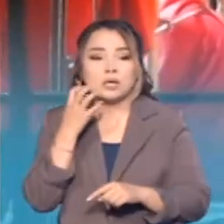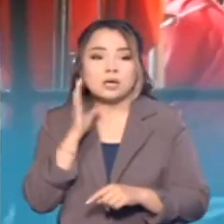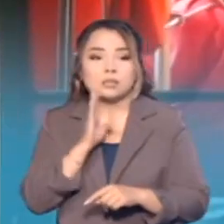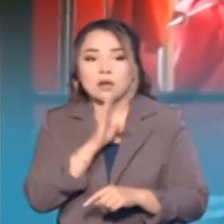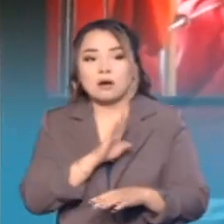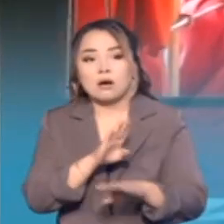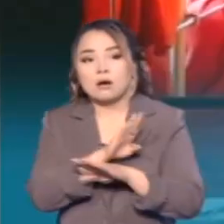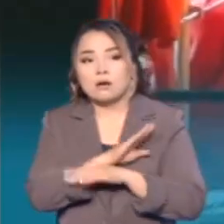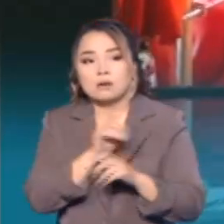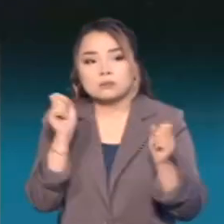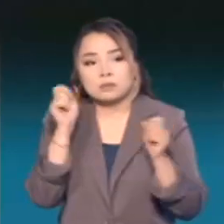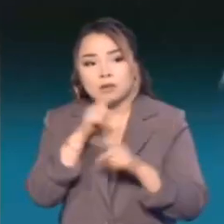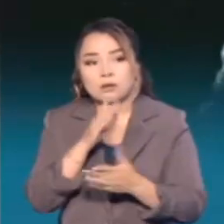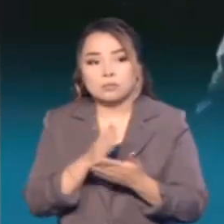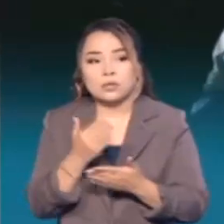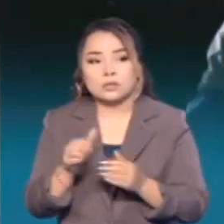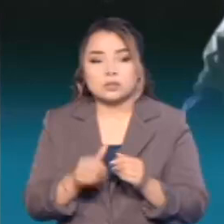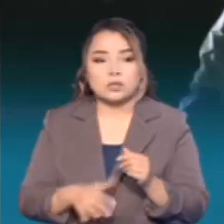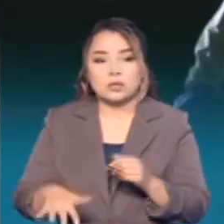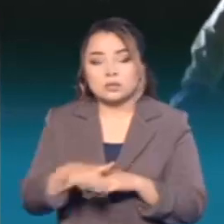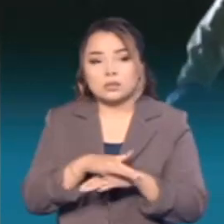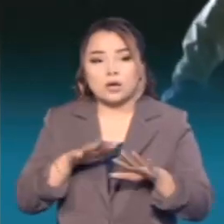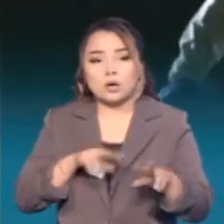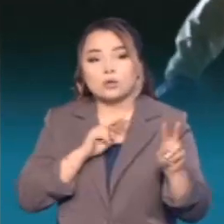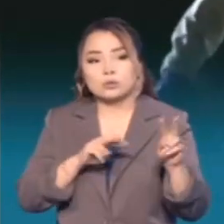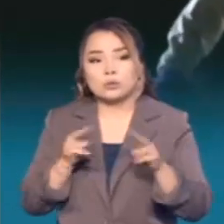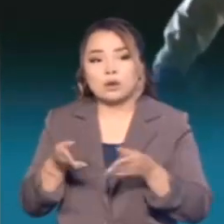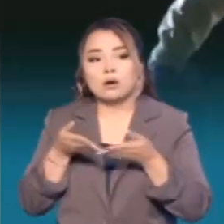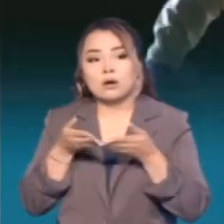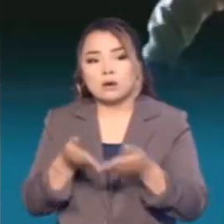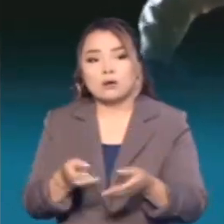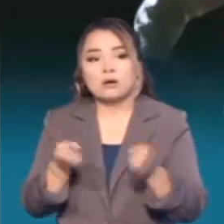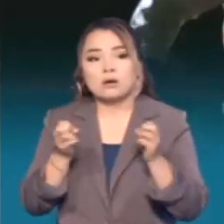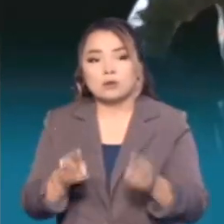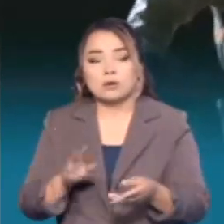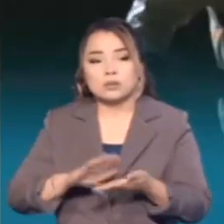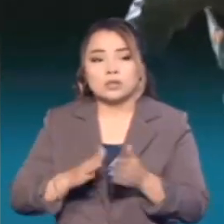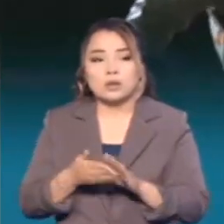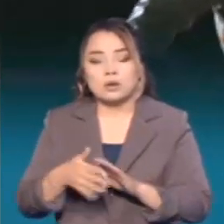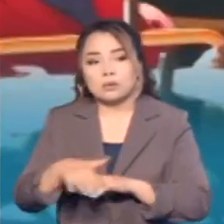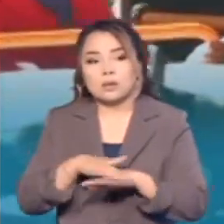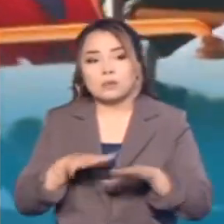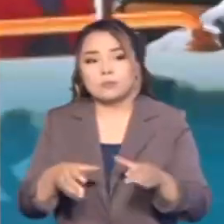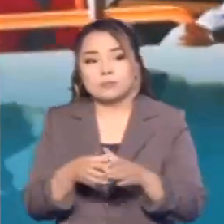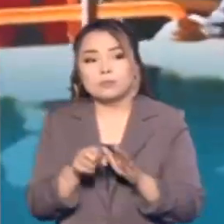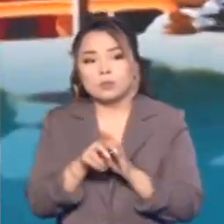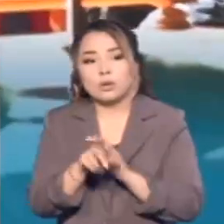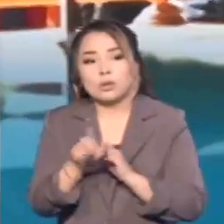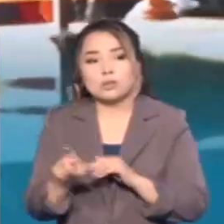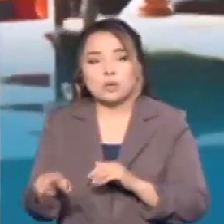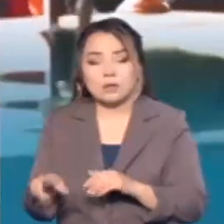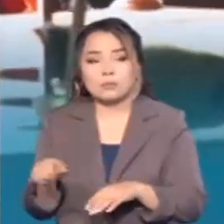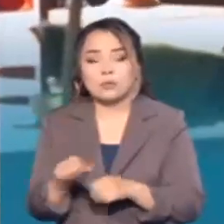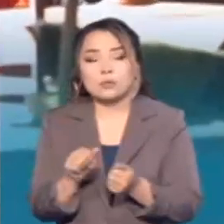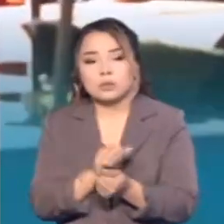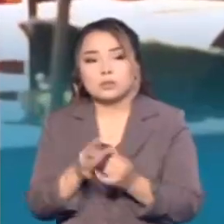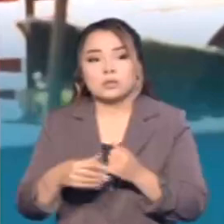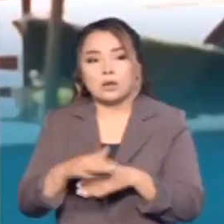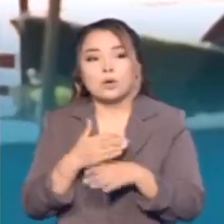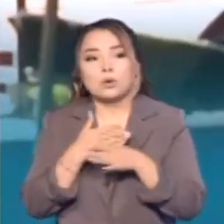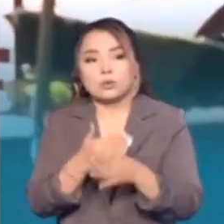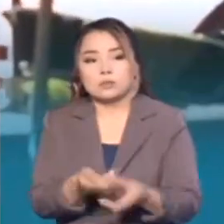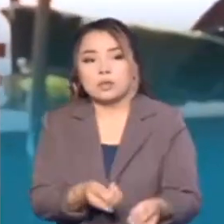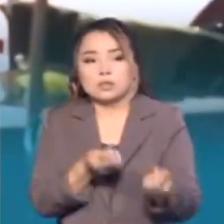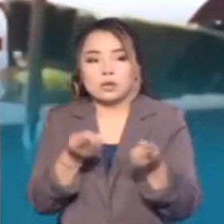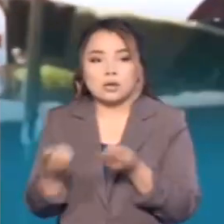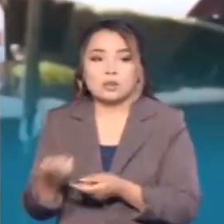әйелдің қайтыс болғаны анықталып отыр. Жағалау күзеті қайықтары қауіпті жағдайда болғасын, босқындарды құрлыққа жеткізуге жәрдемдесті.